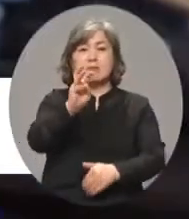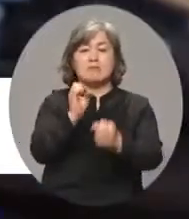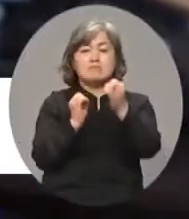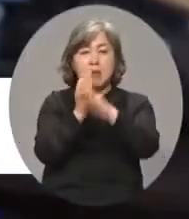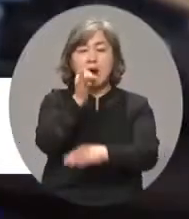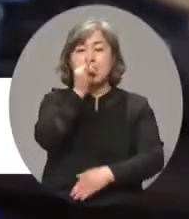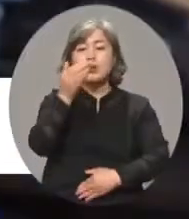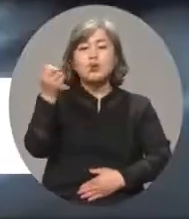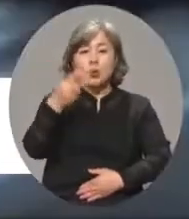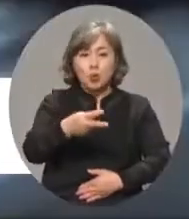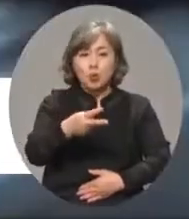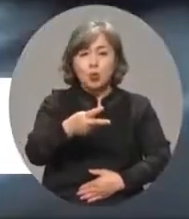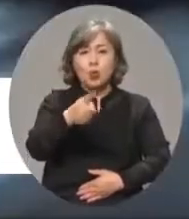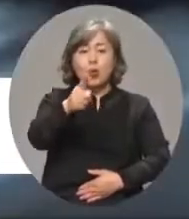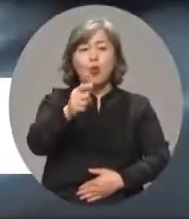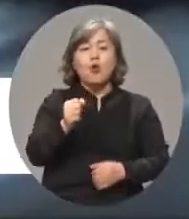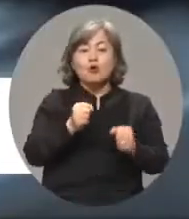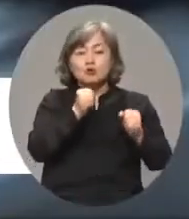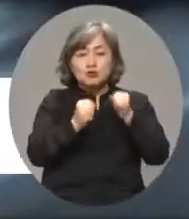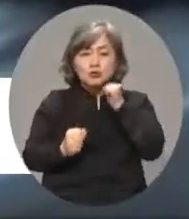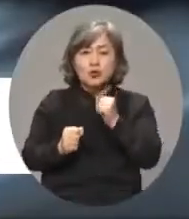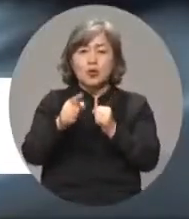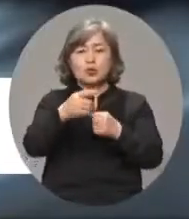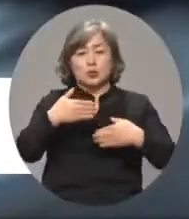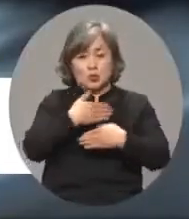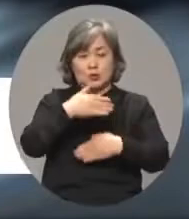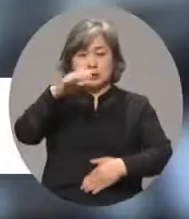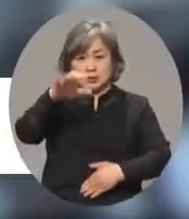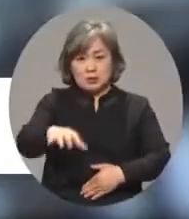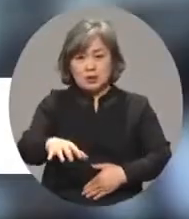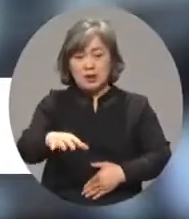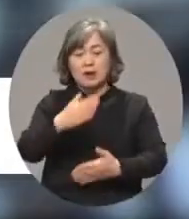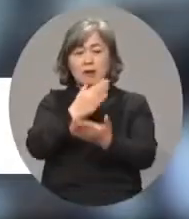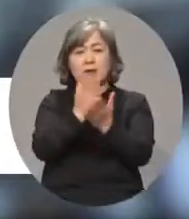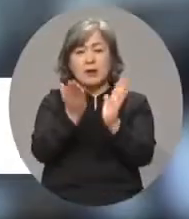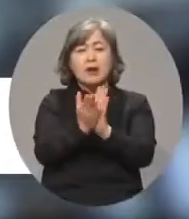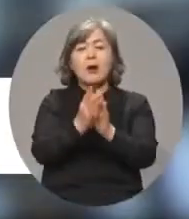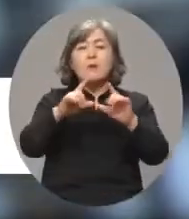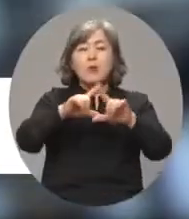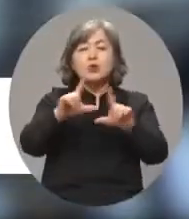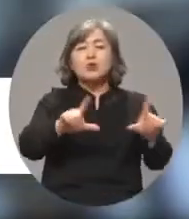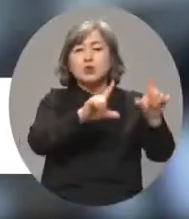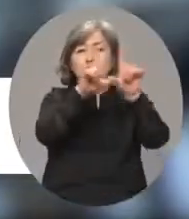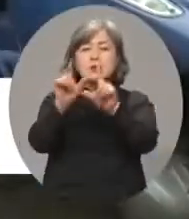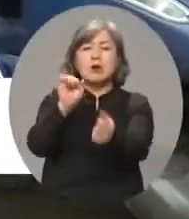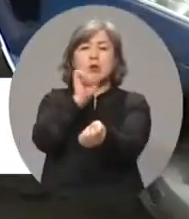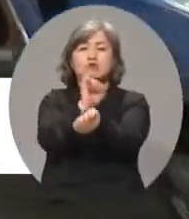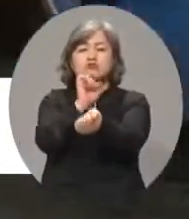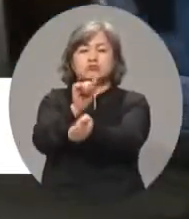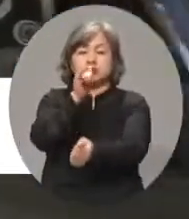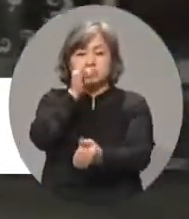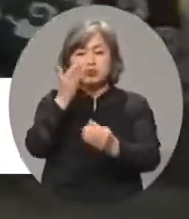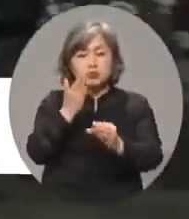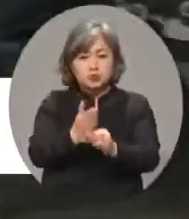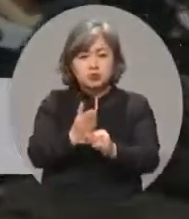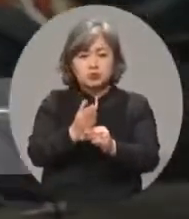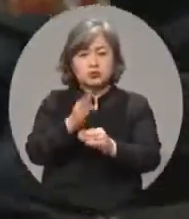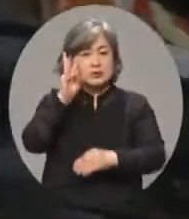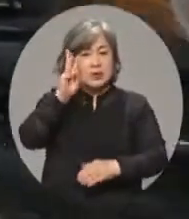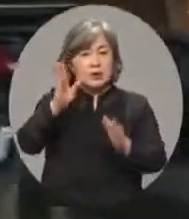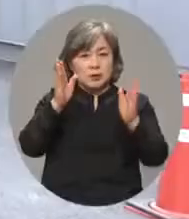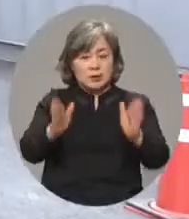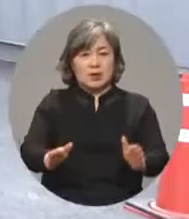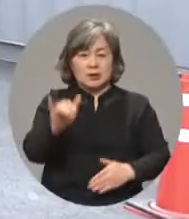30명을 기록했고 헬스장과 사우나 시설 등 일상생활 속 확진도 잇따르고 있습니다. 사흘